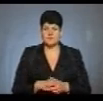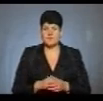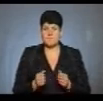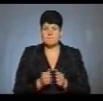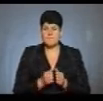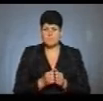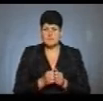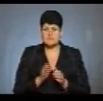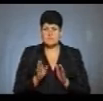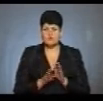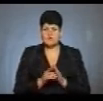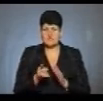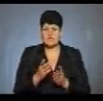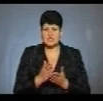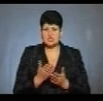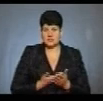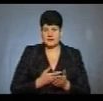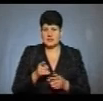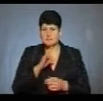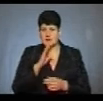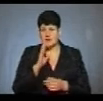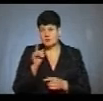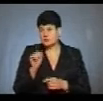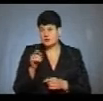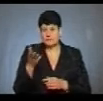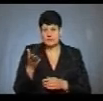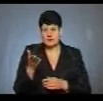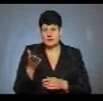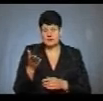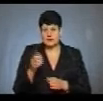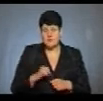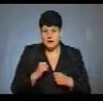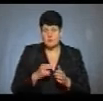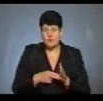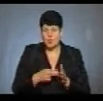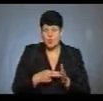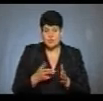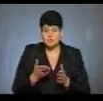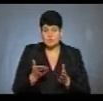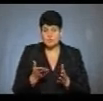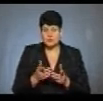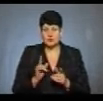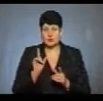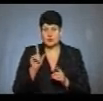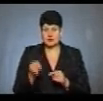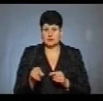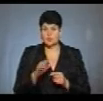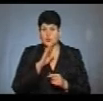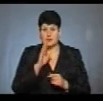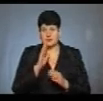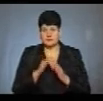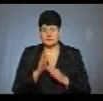Поблизу під Волочиська живе її мати. Можливо, є така версія, що вона намагалася потягом якимось потягом добратися, доїхати до своєї